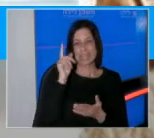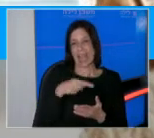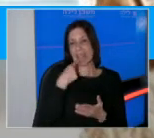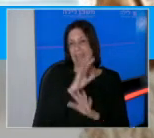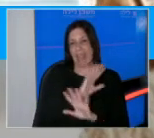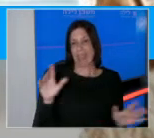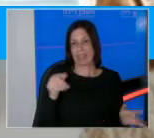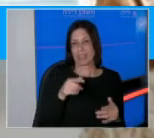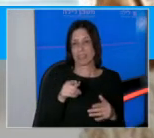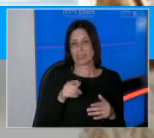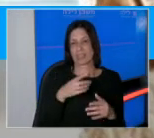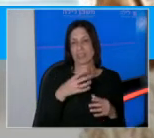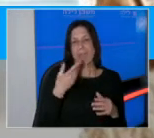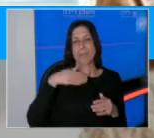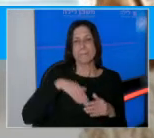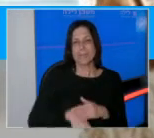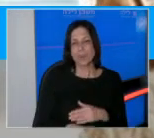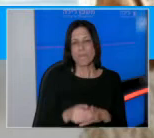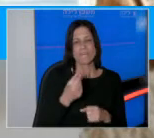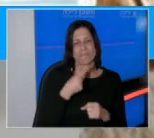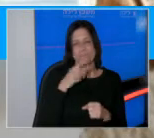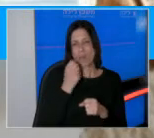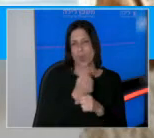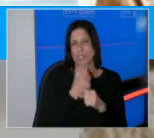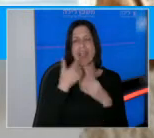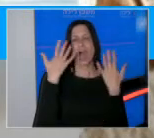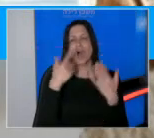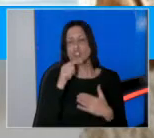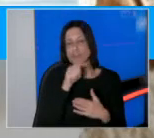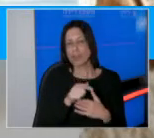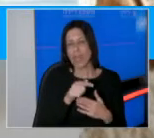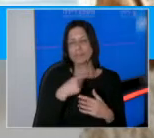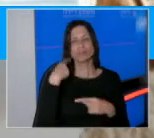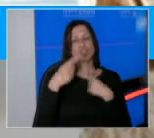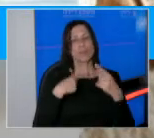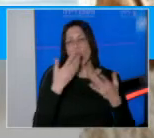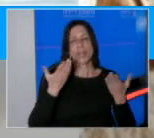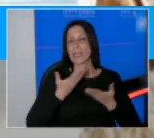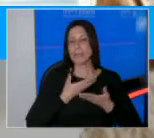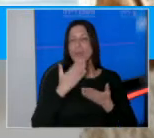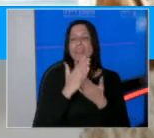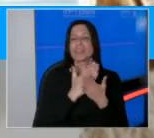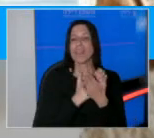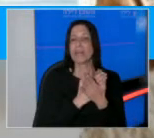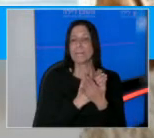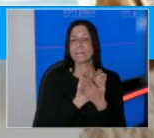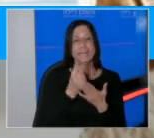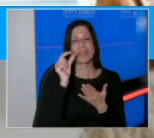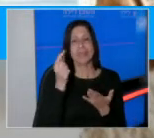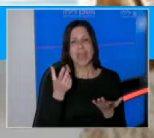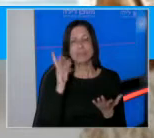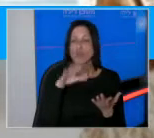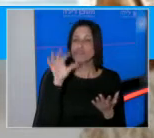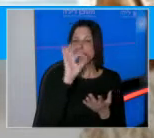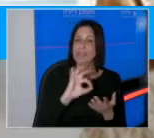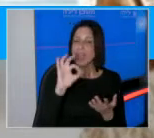להם שם, הביוב שהם עושים שם, הם עושים את זה על חשבונם, במשך שנים הם לא קיבלו תנאים מינימליים, יש שם עדיין,